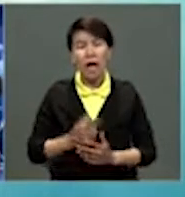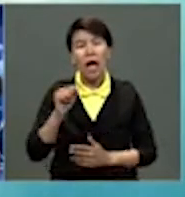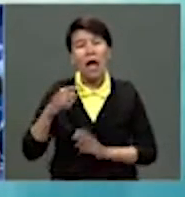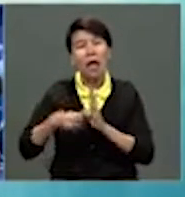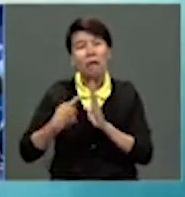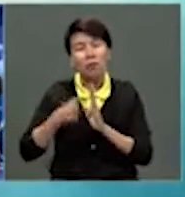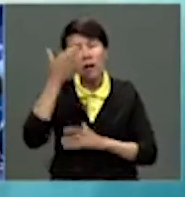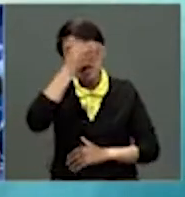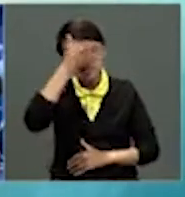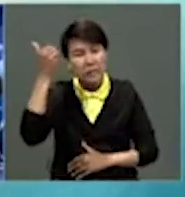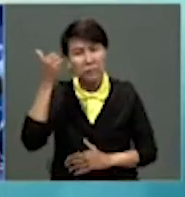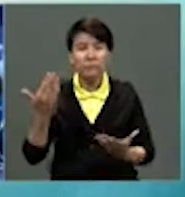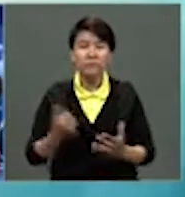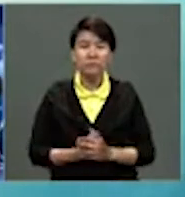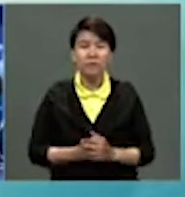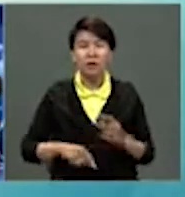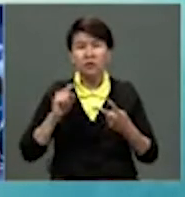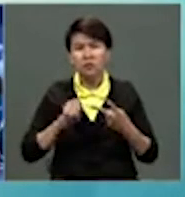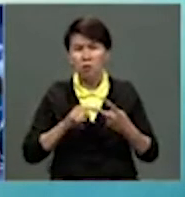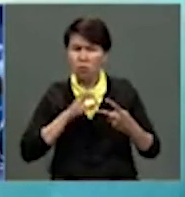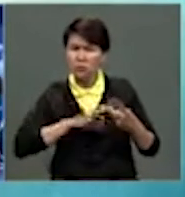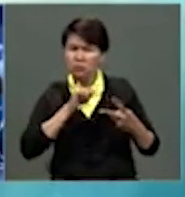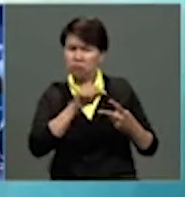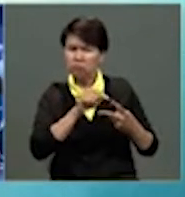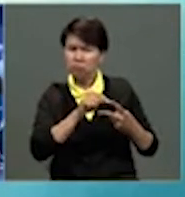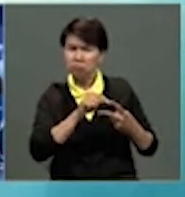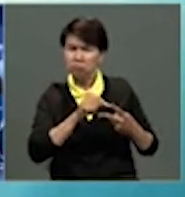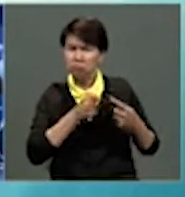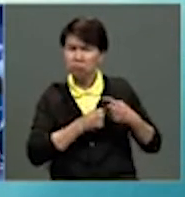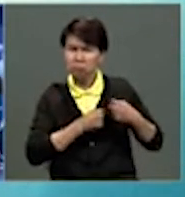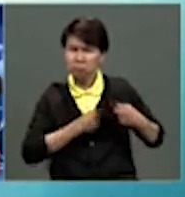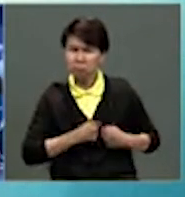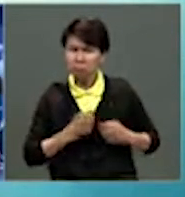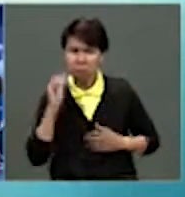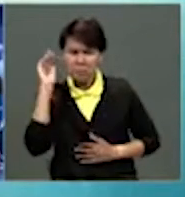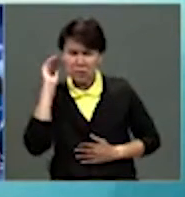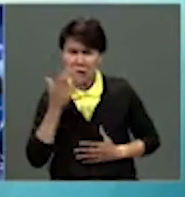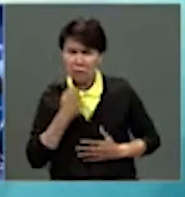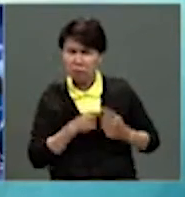เคยไปในสถานที่ต่างๆและไม่เช็คอินอันดับแรกคือบอกลืมอันดับที่2บอกว่าไม่มั่นใจในความปลอดภัยของข้อมูลส่วนตัวระดับ3